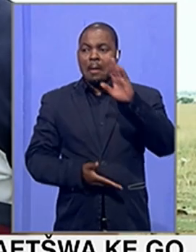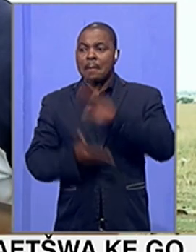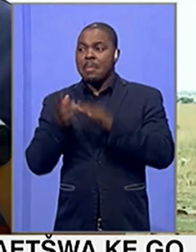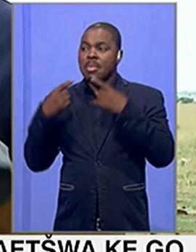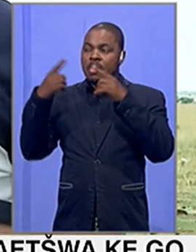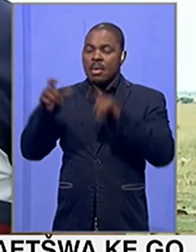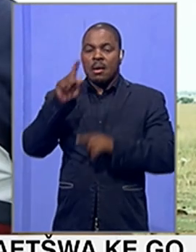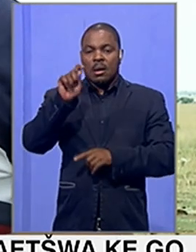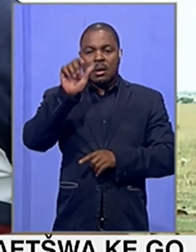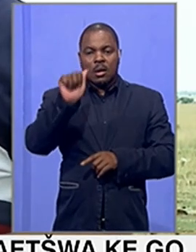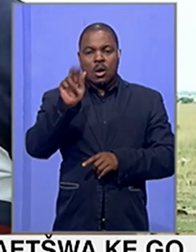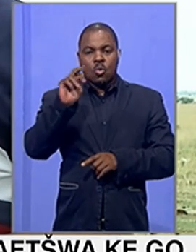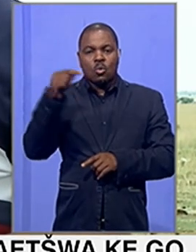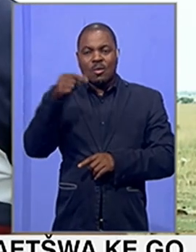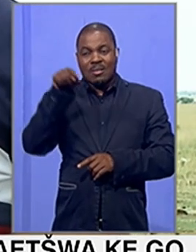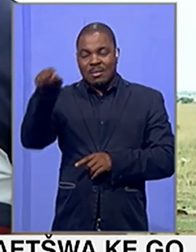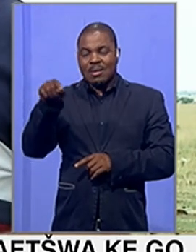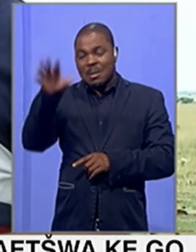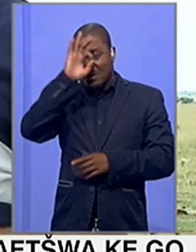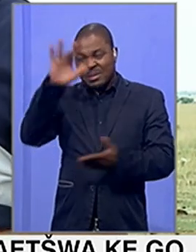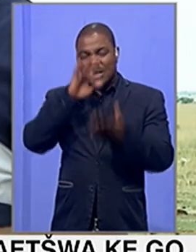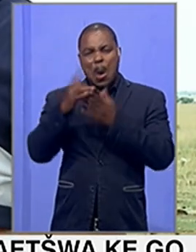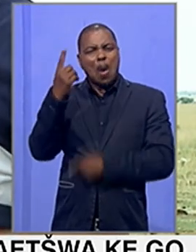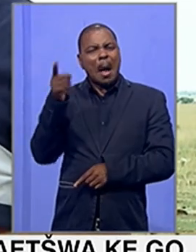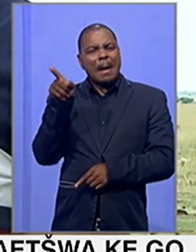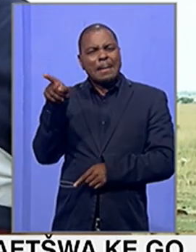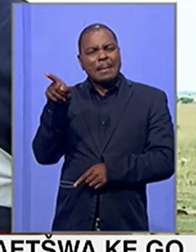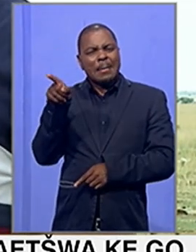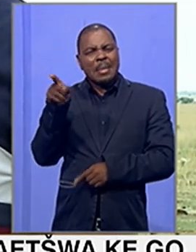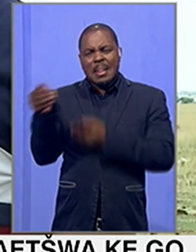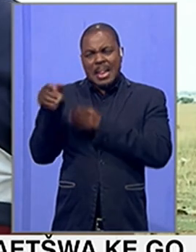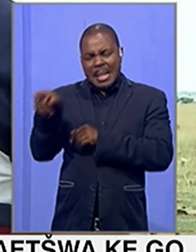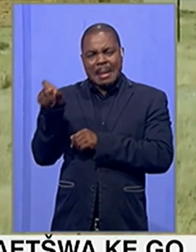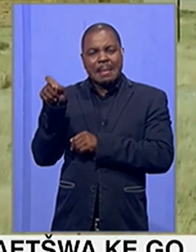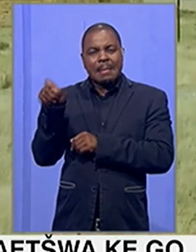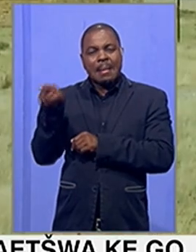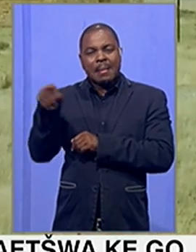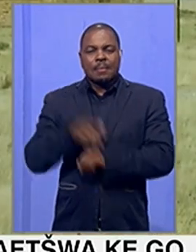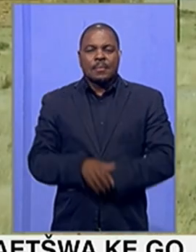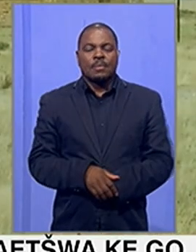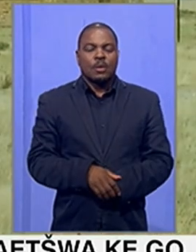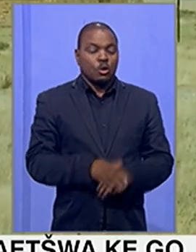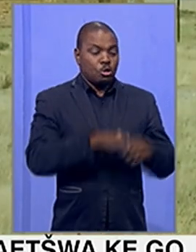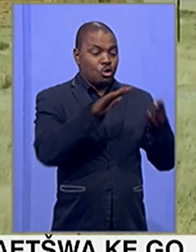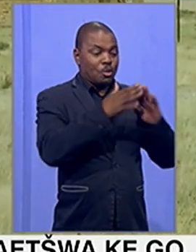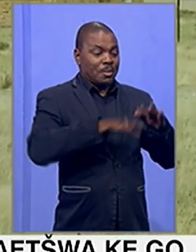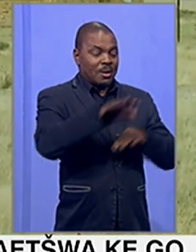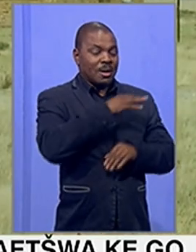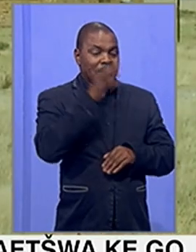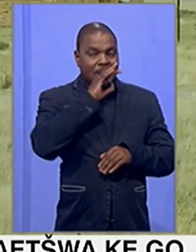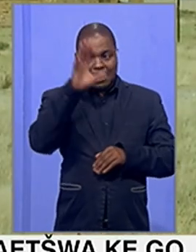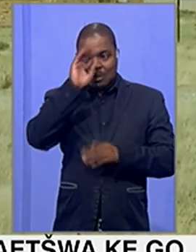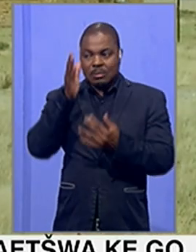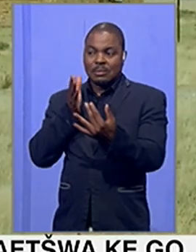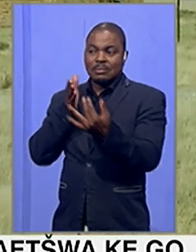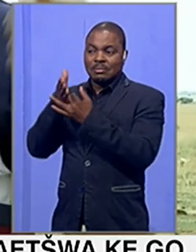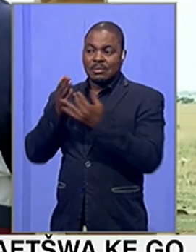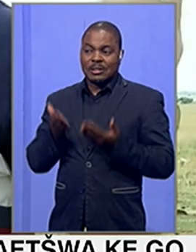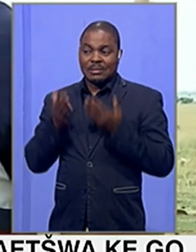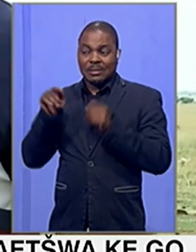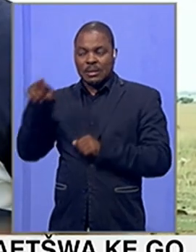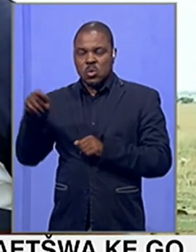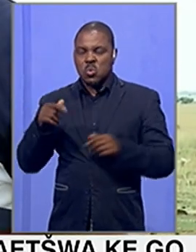re dirisa only police station e leng gore e ko taung. The nearest police station e gaufi mo go rona ke e ko taung. Baagi ba re go fitlhelela sepodisi ke kgwetlho.